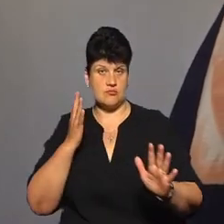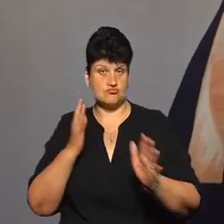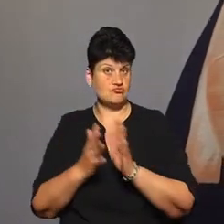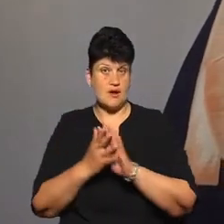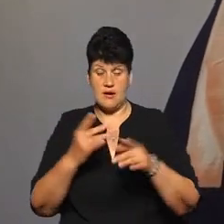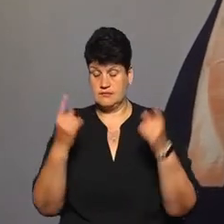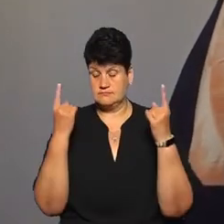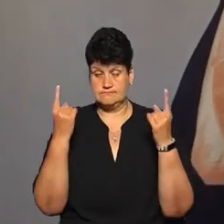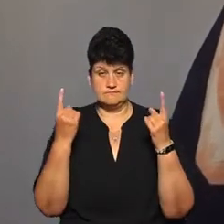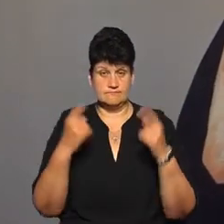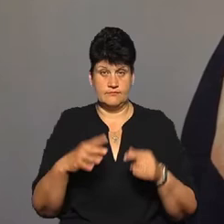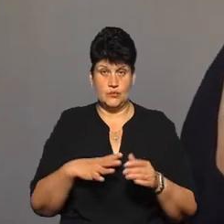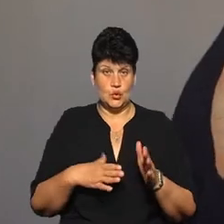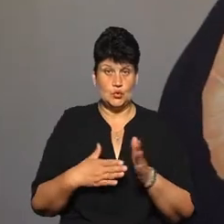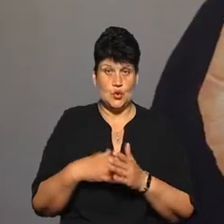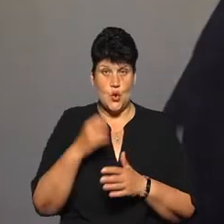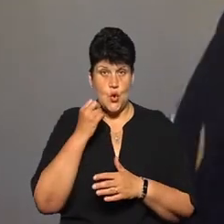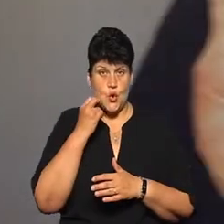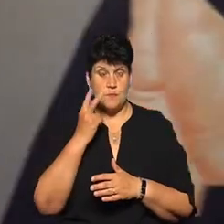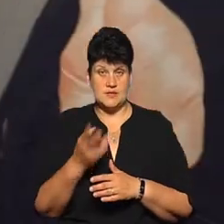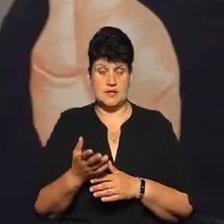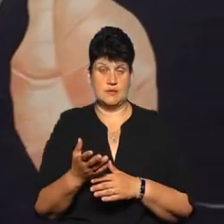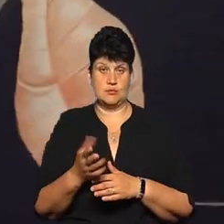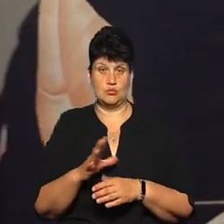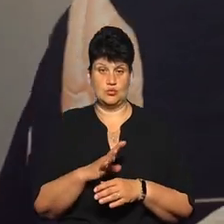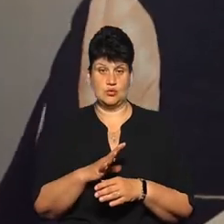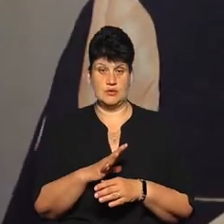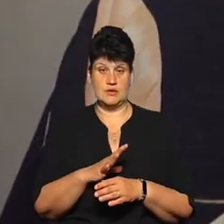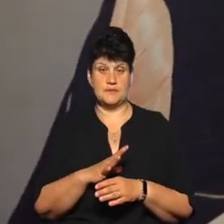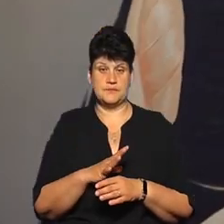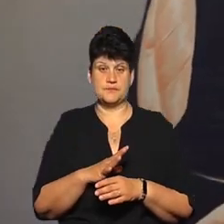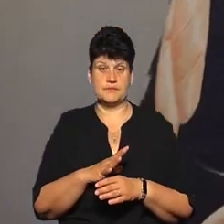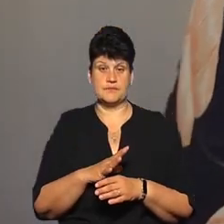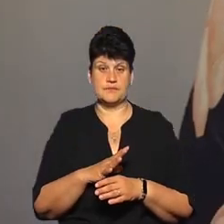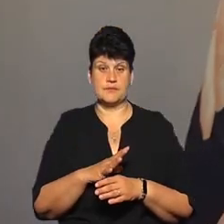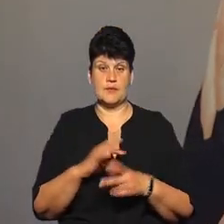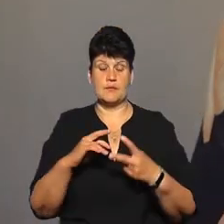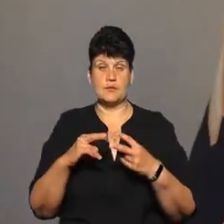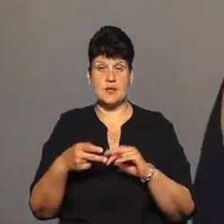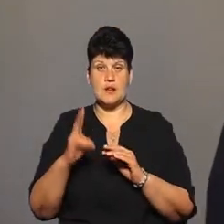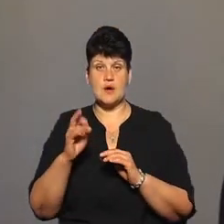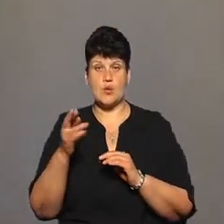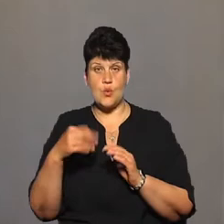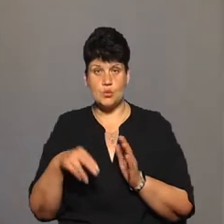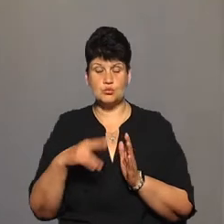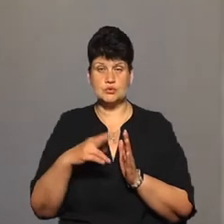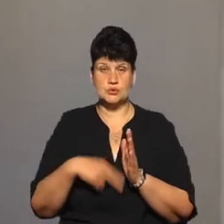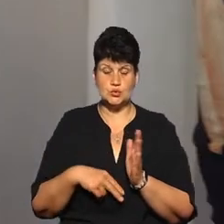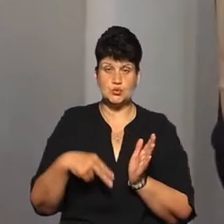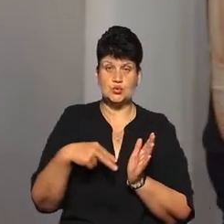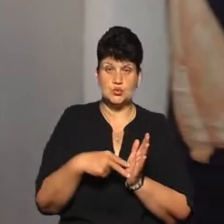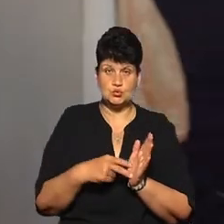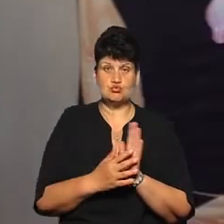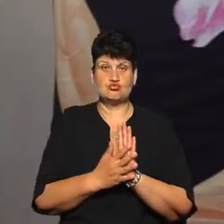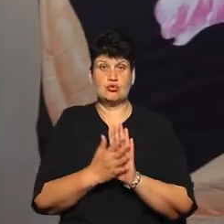велика була, того обіду міняла код в податковій. Сказали, що ноги стоють,